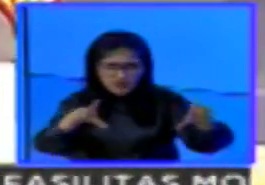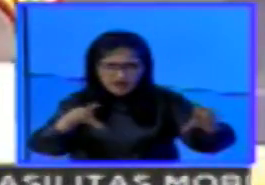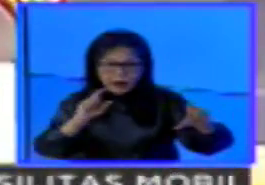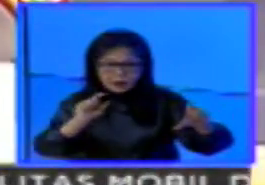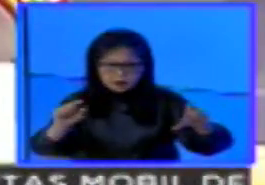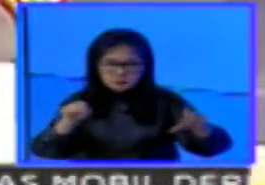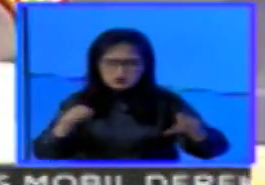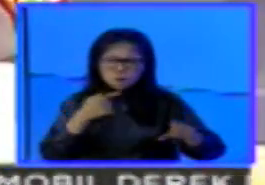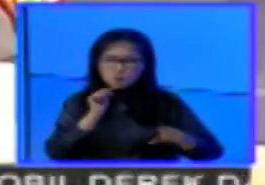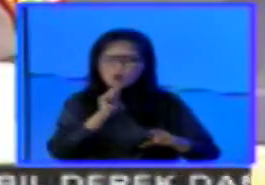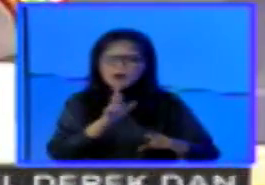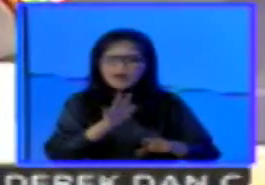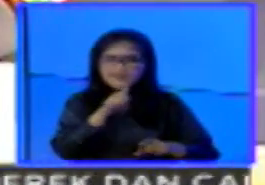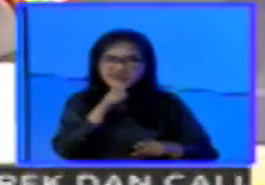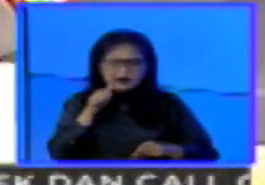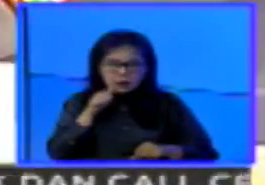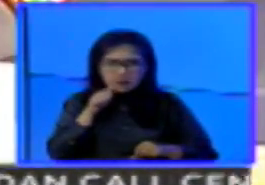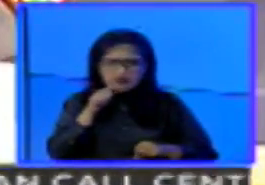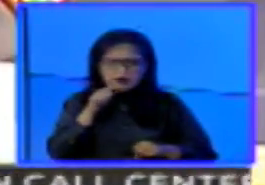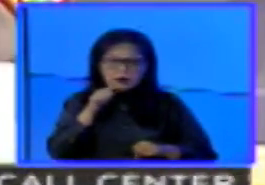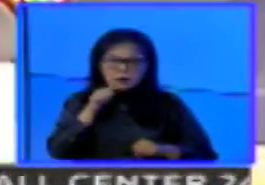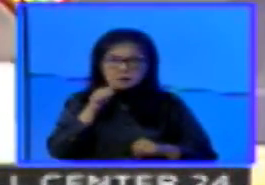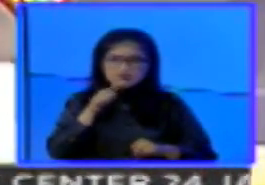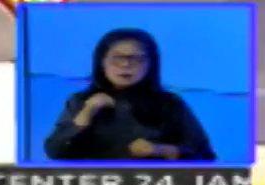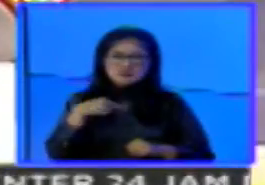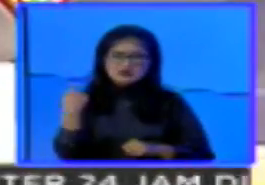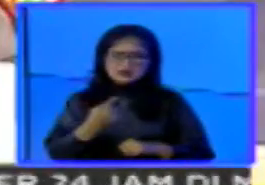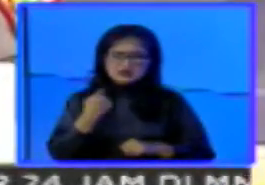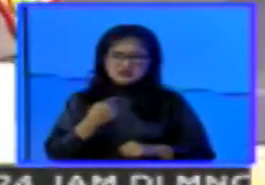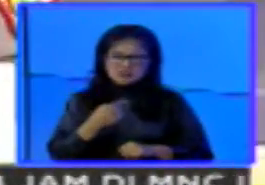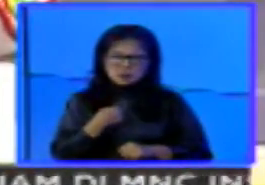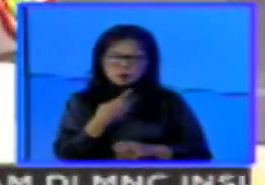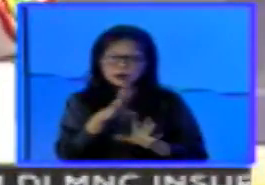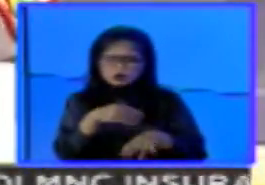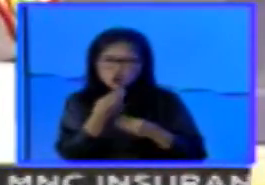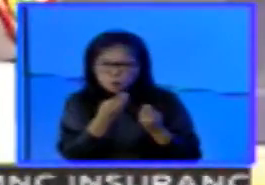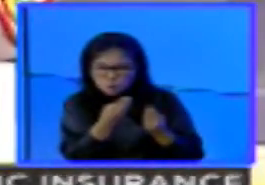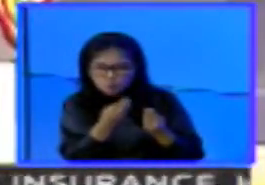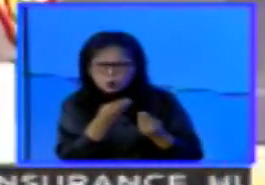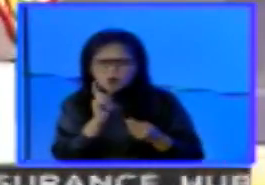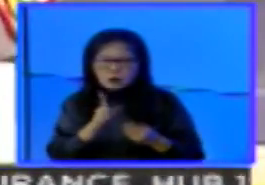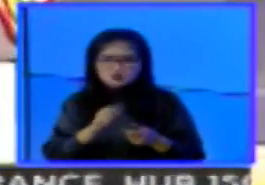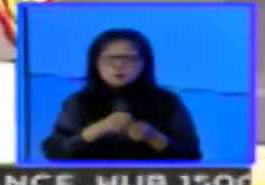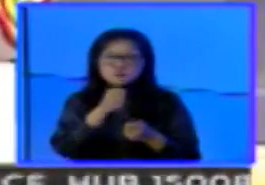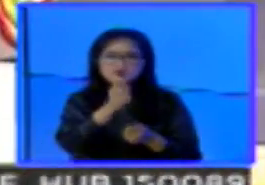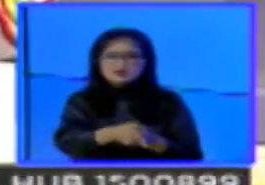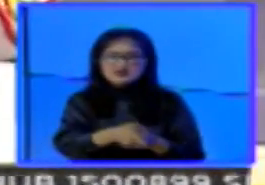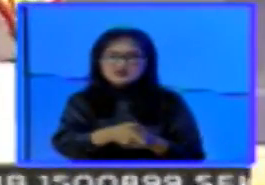merah itu sedang kita cek. Dia katanya beli ya,